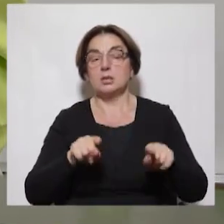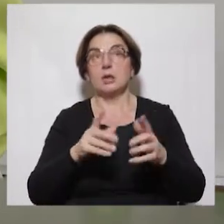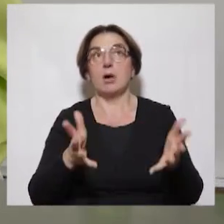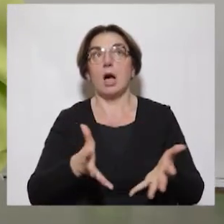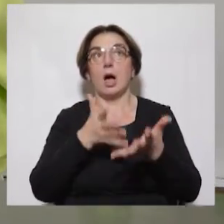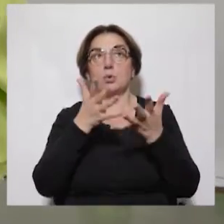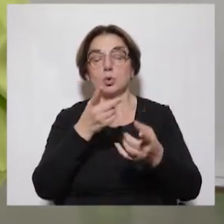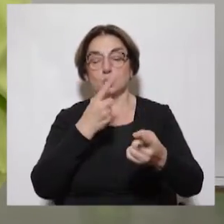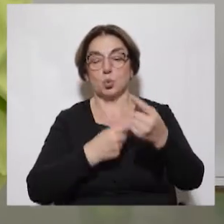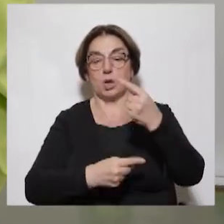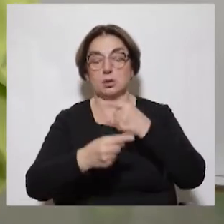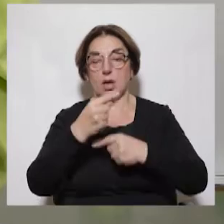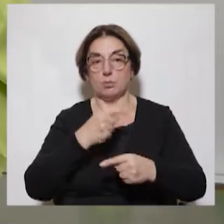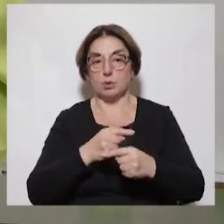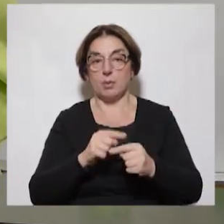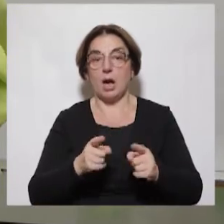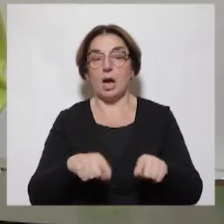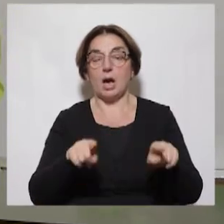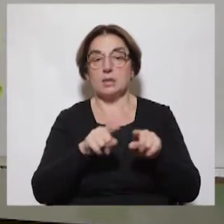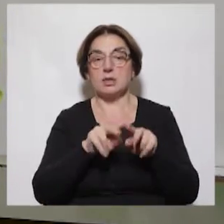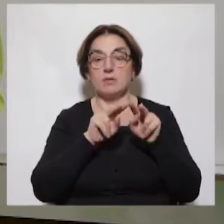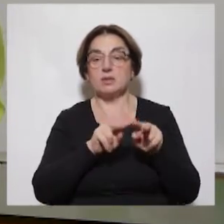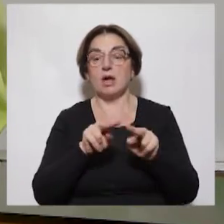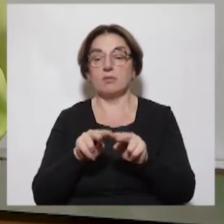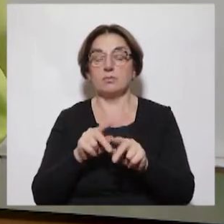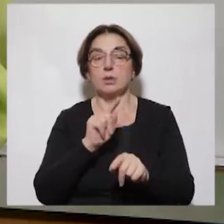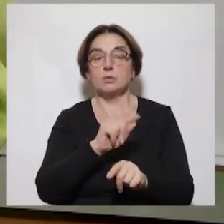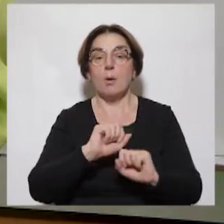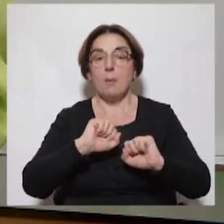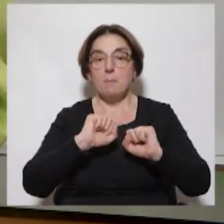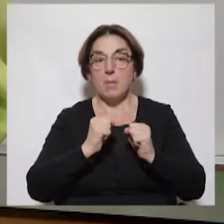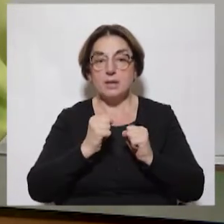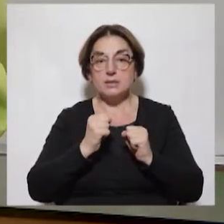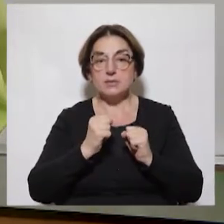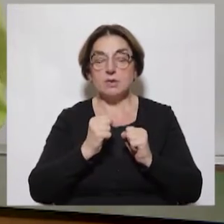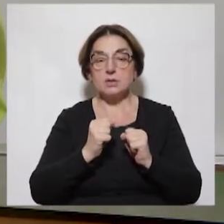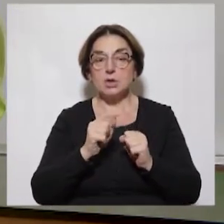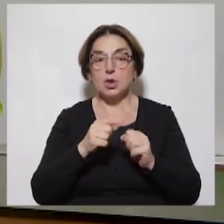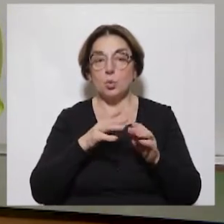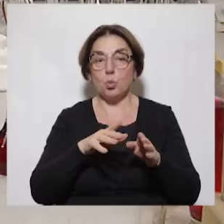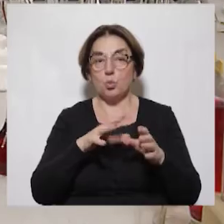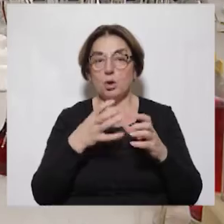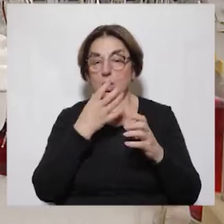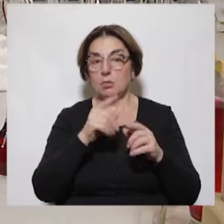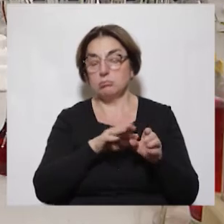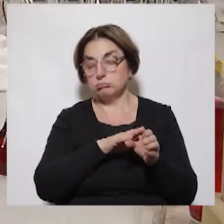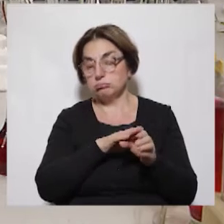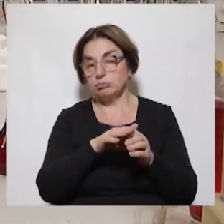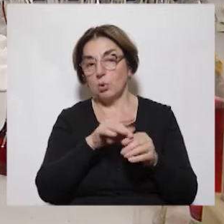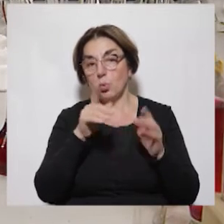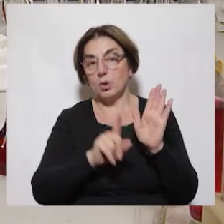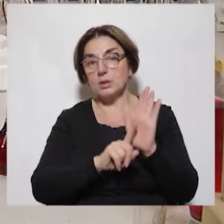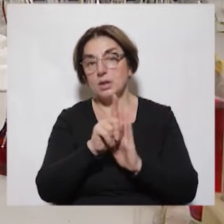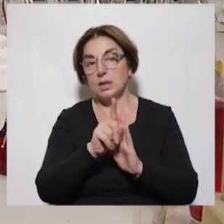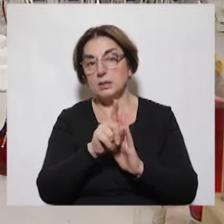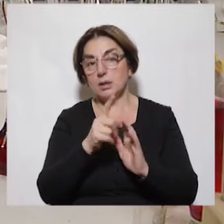უკან დაბრუნება და ასევე გამოხდაც. ჩვენ ასევე დავაკვირდეთ თვითონ მაცივრის თავს, რომელიც უკვე შესველდა და